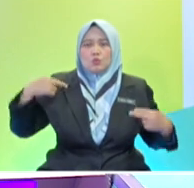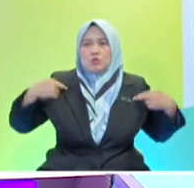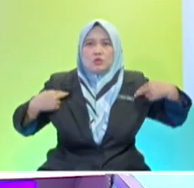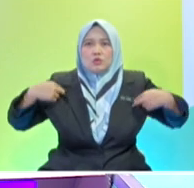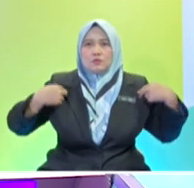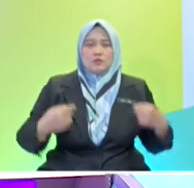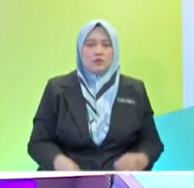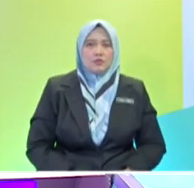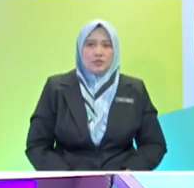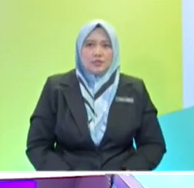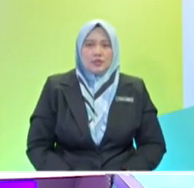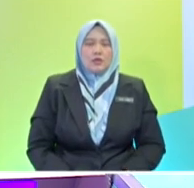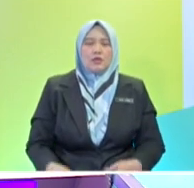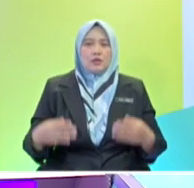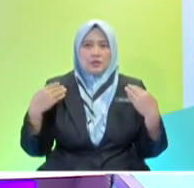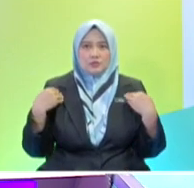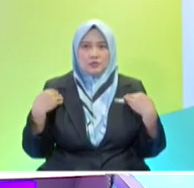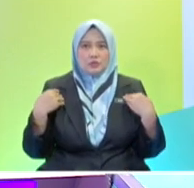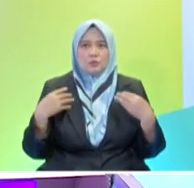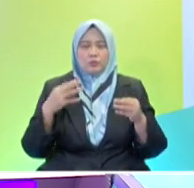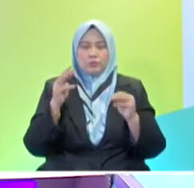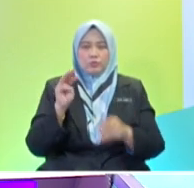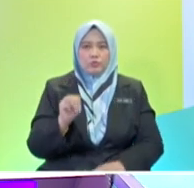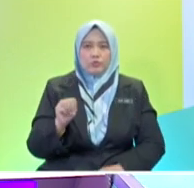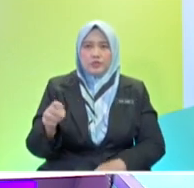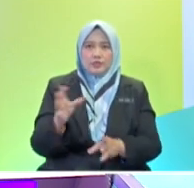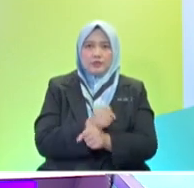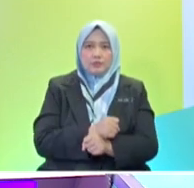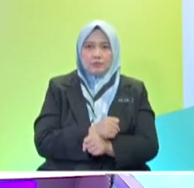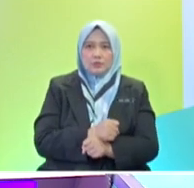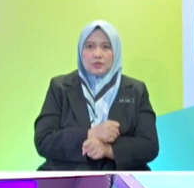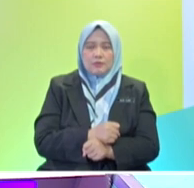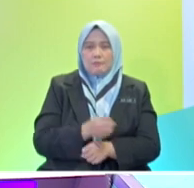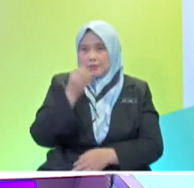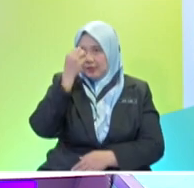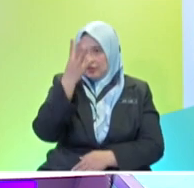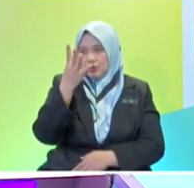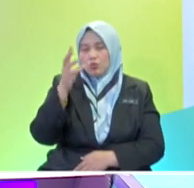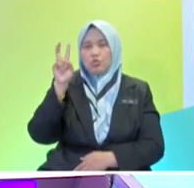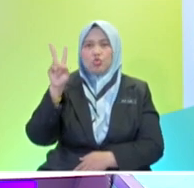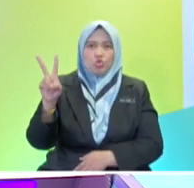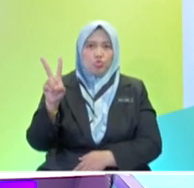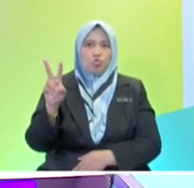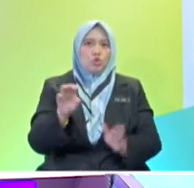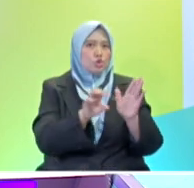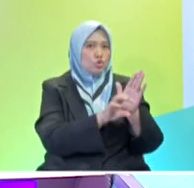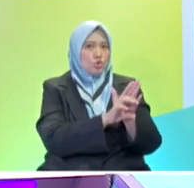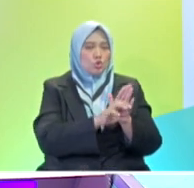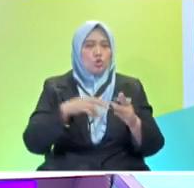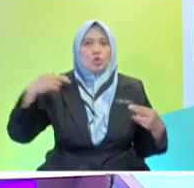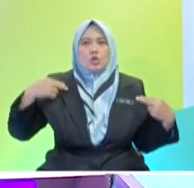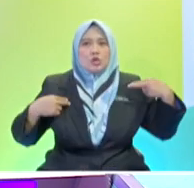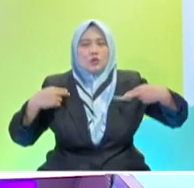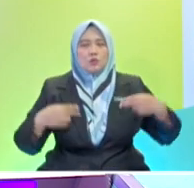telah menjelaskan bahawa dua haiwan yang berbeza tetapi tidak serupa. Okey, berbeza tetapi sama tetapi